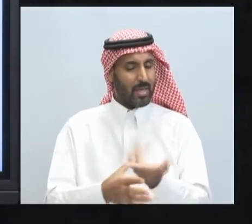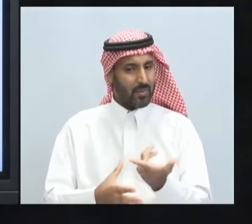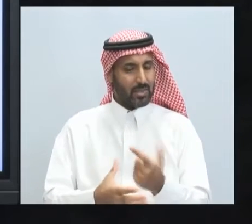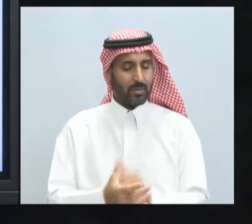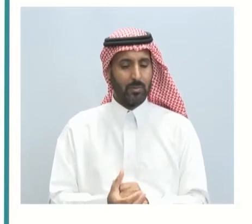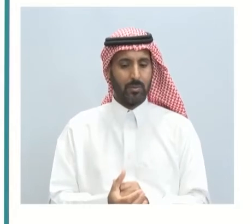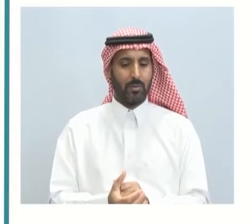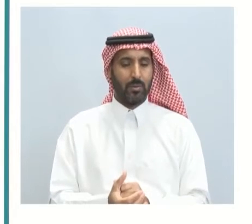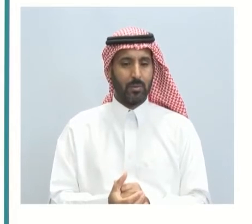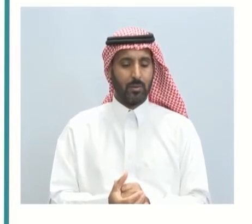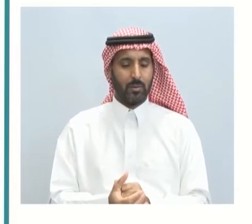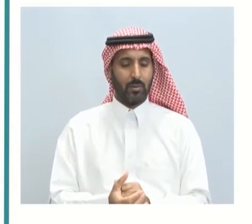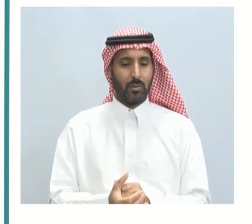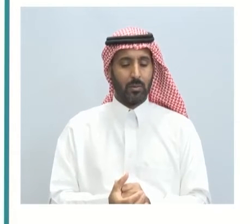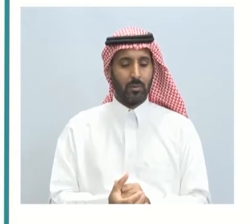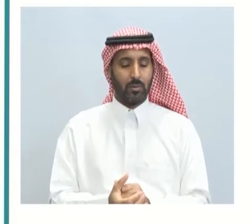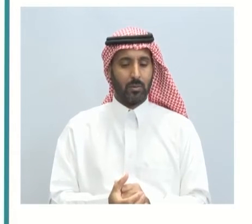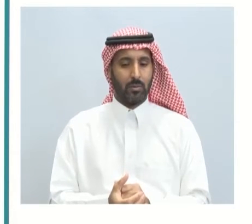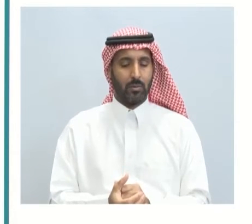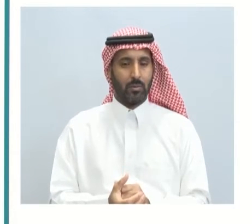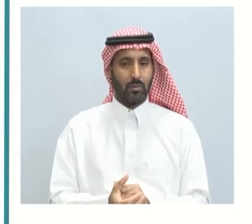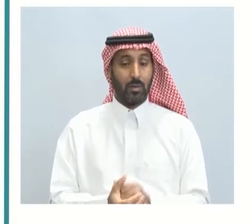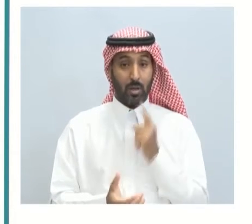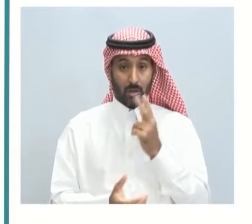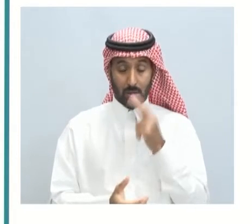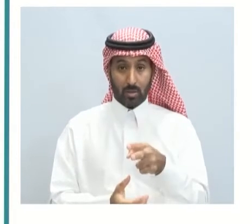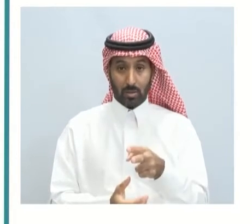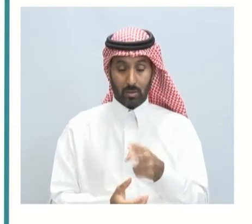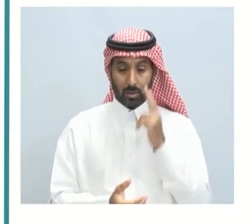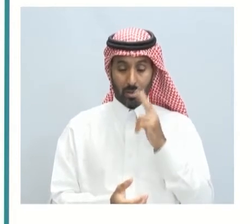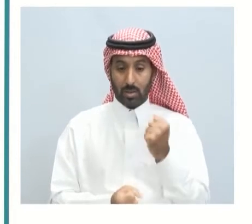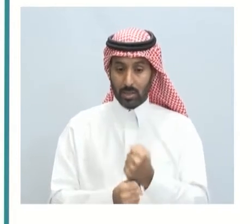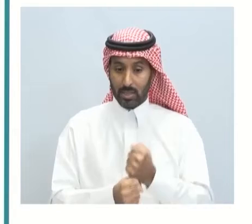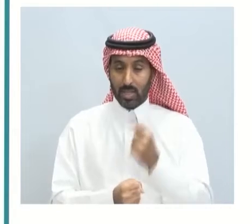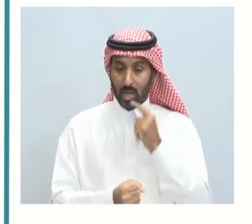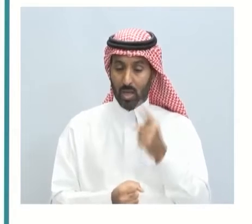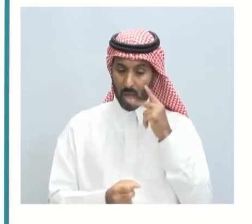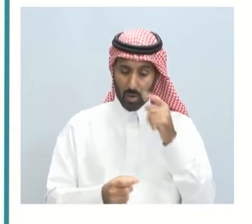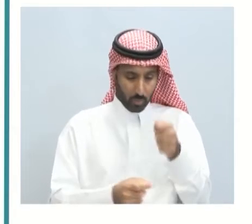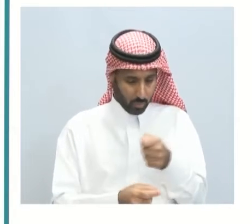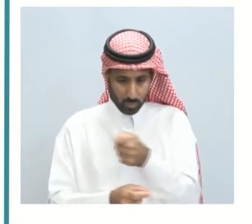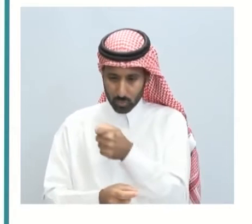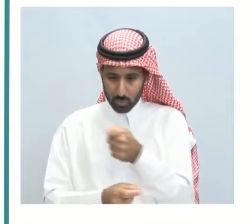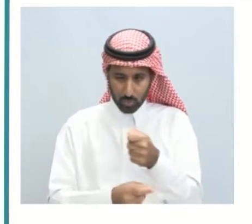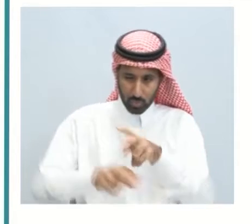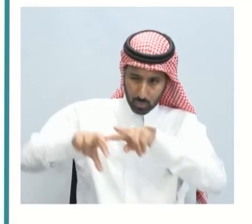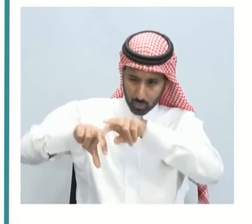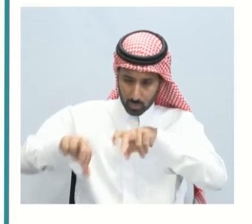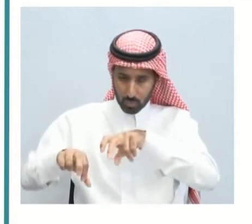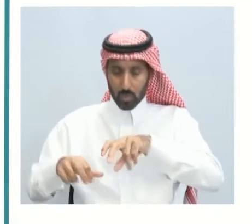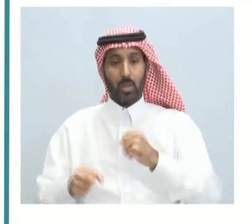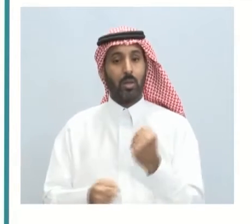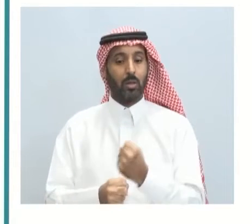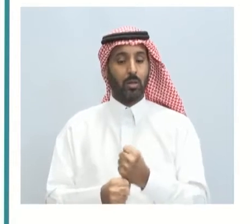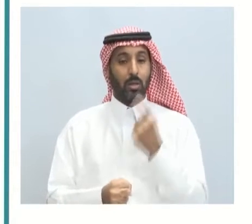هذين المرضين علينا ان نتصرف كال المحققين